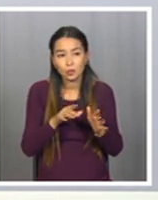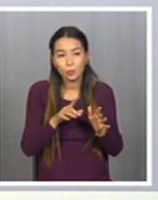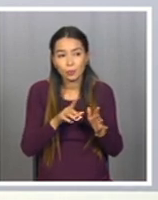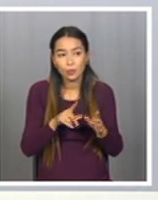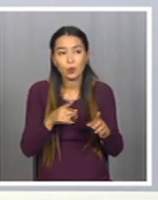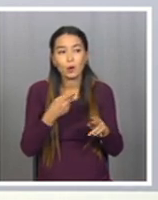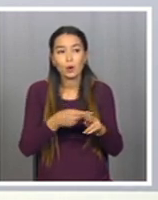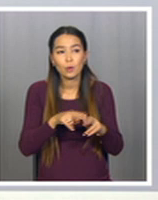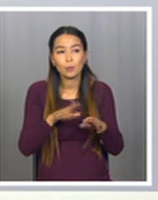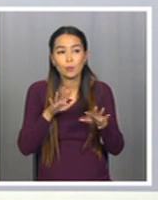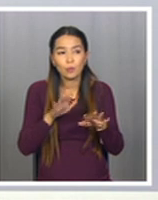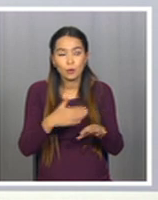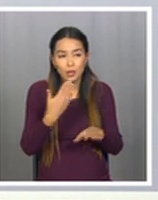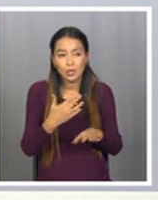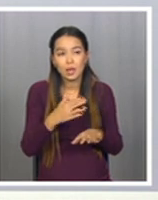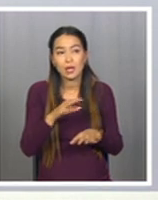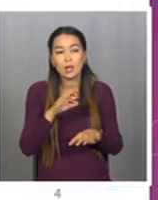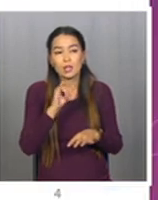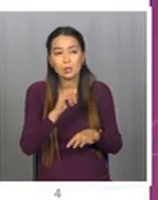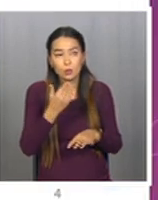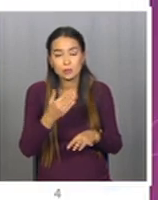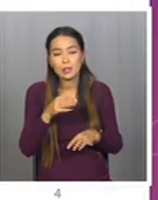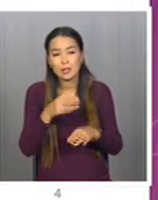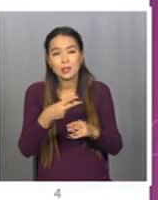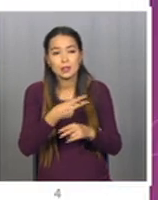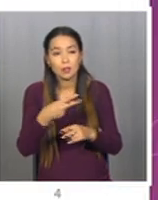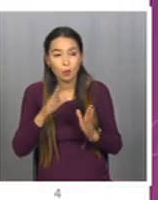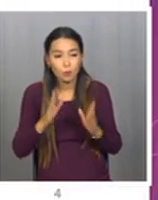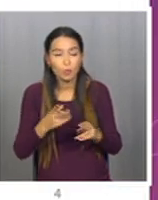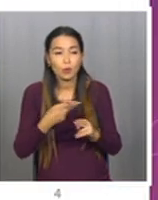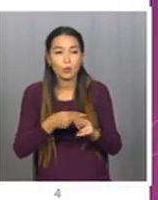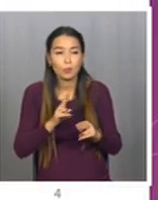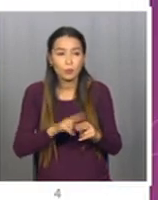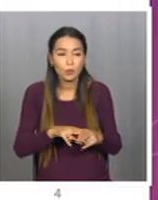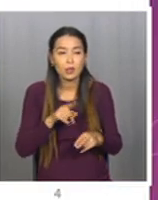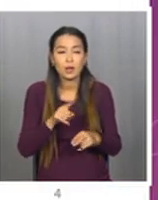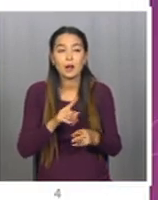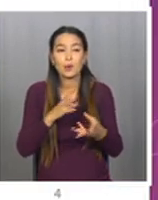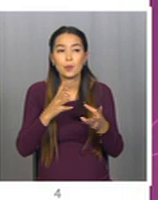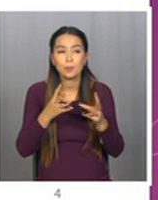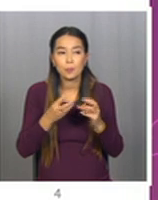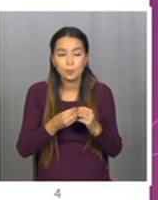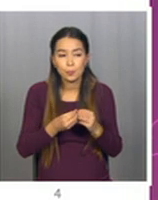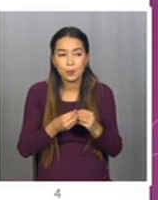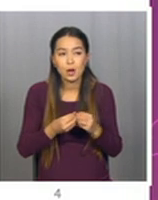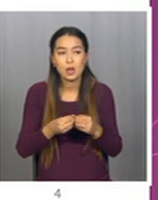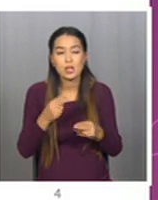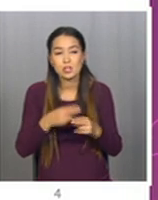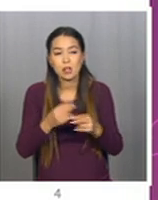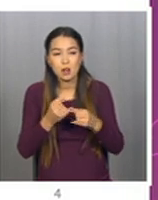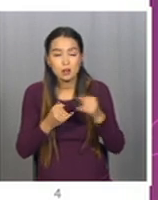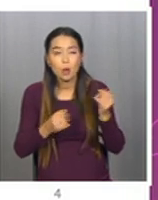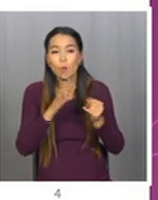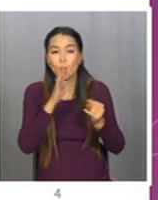жердегі кернеудің шамасына тең болады. Және бізде кернеуімізде уақытқа тәуелді өзгеріп